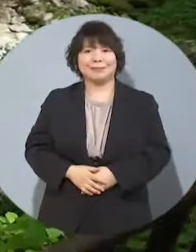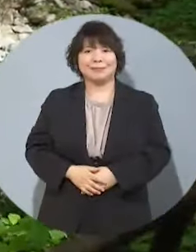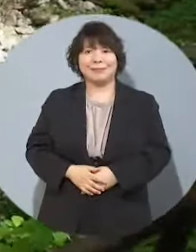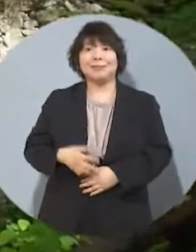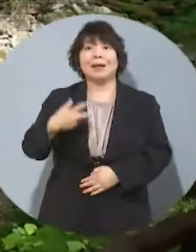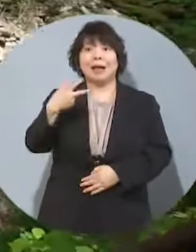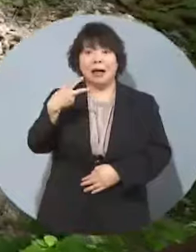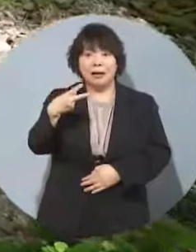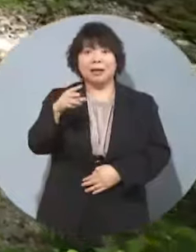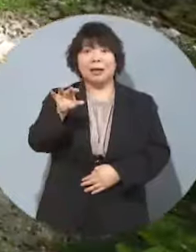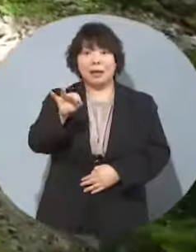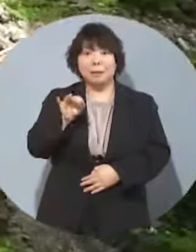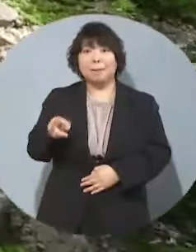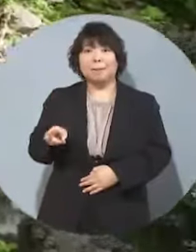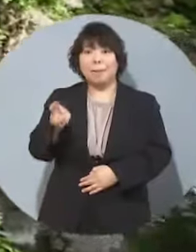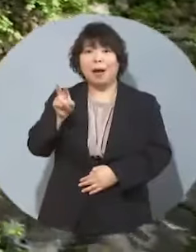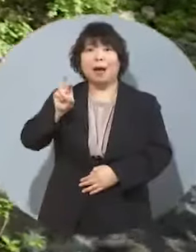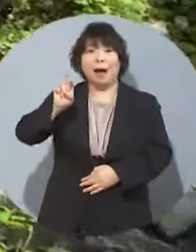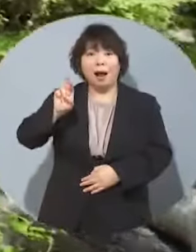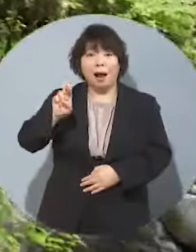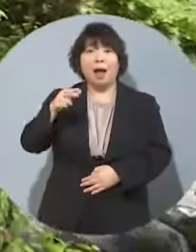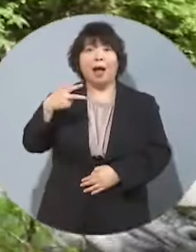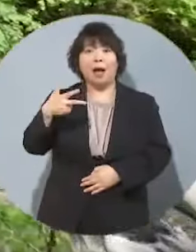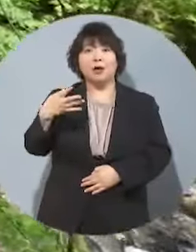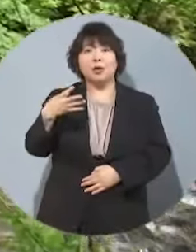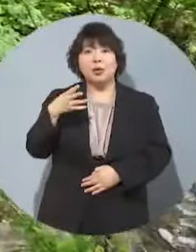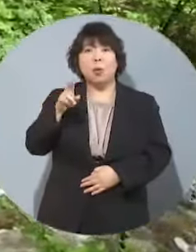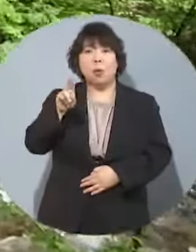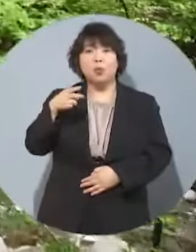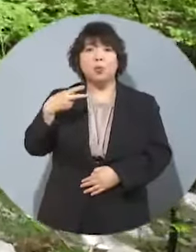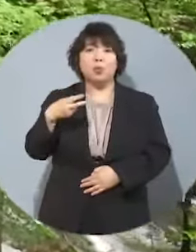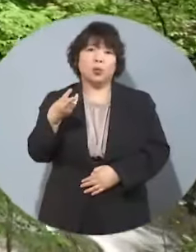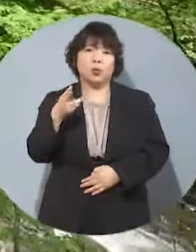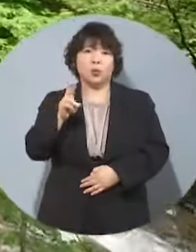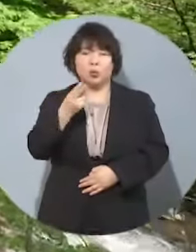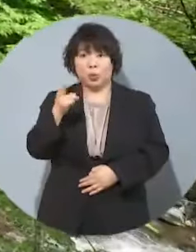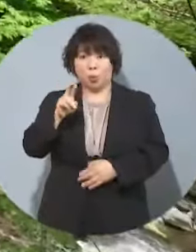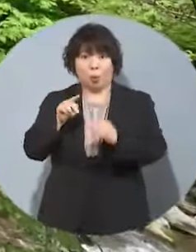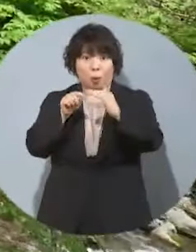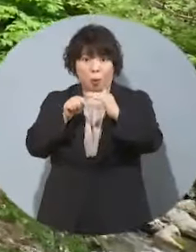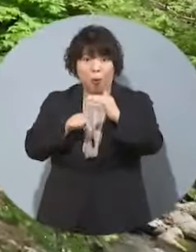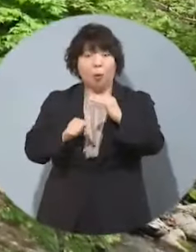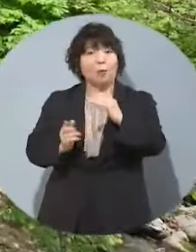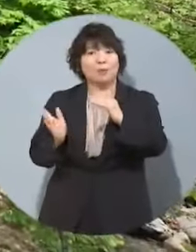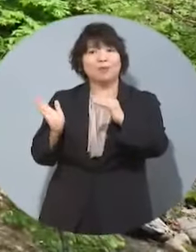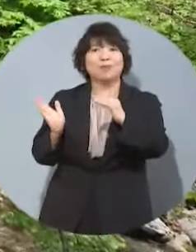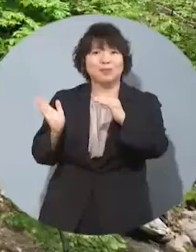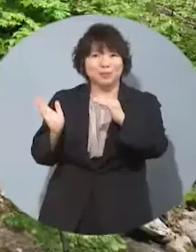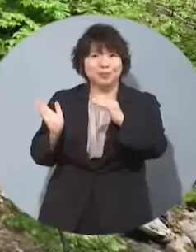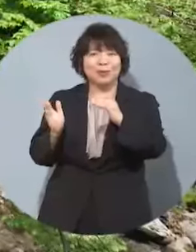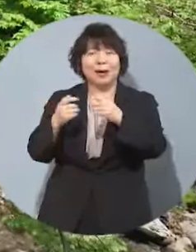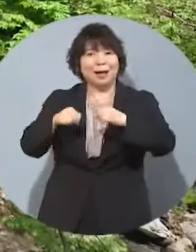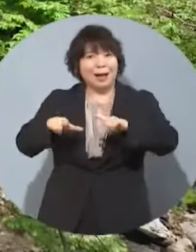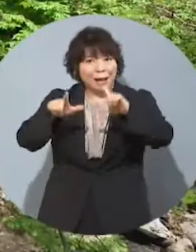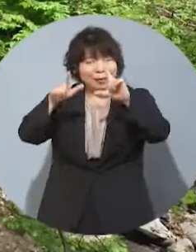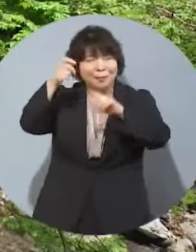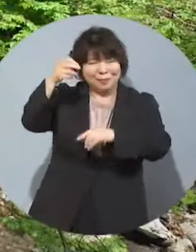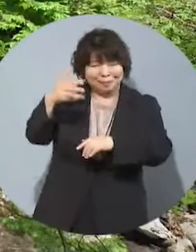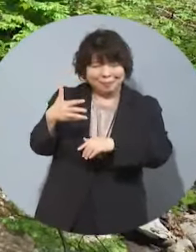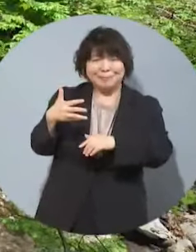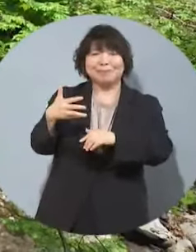日原川の支流に口を開く日原鍾乳洞は関東屈指の規模を誇り、夏